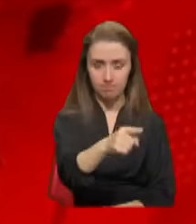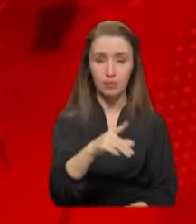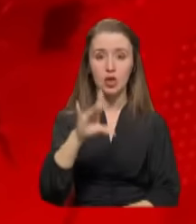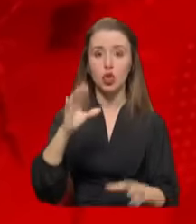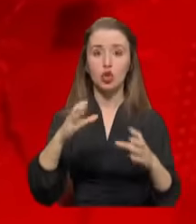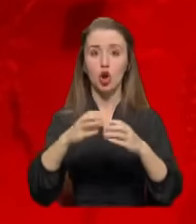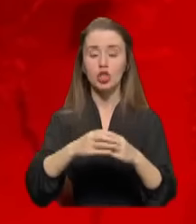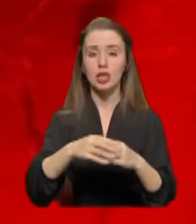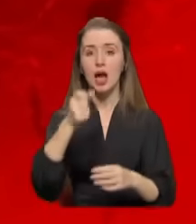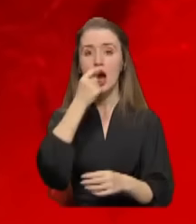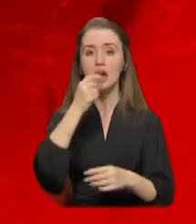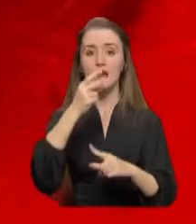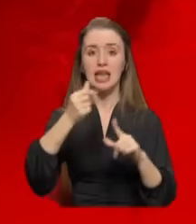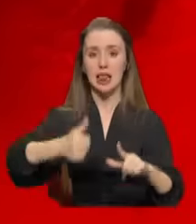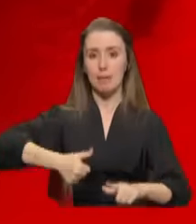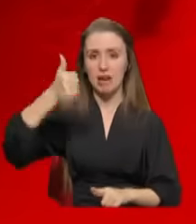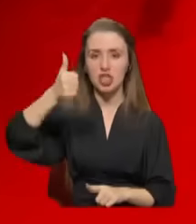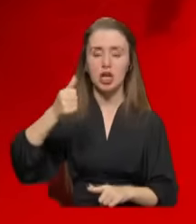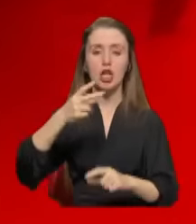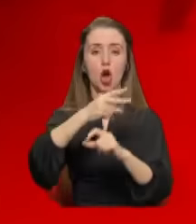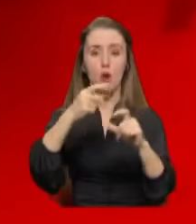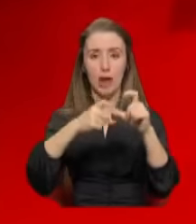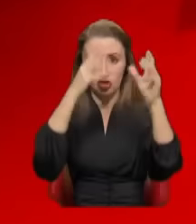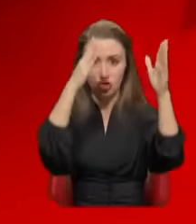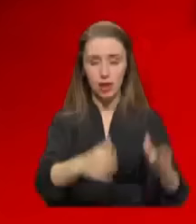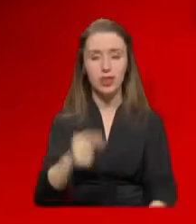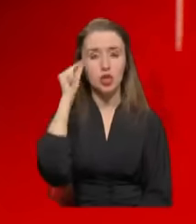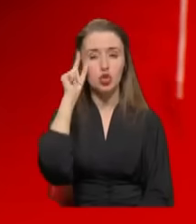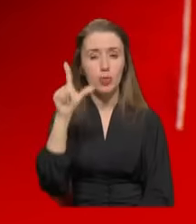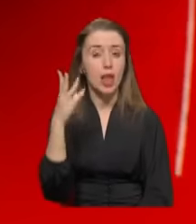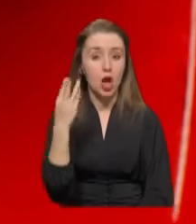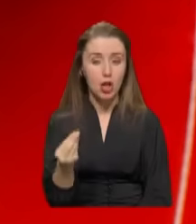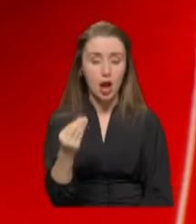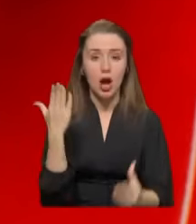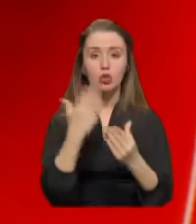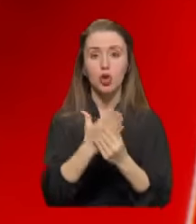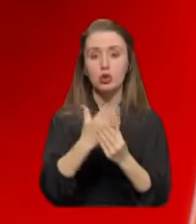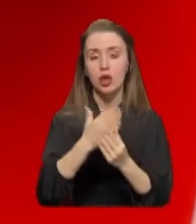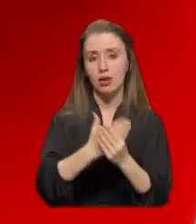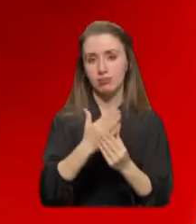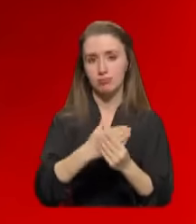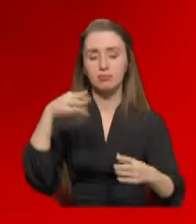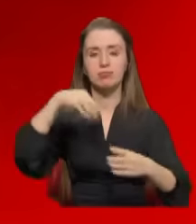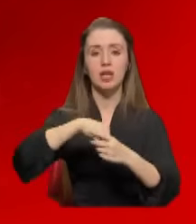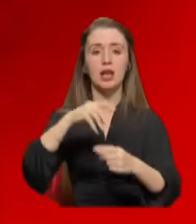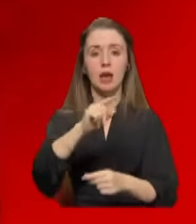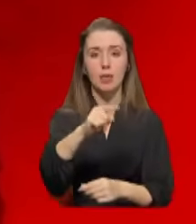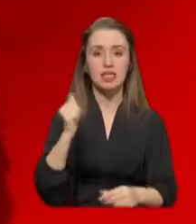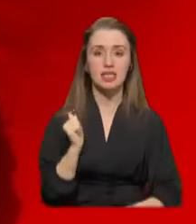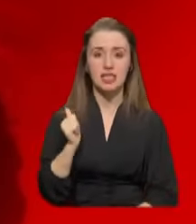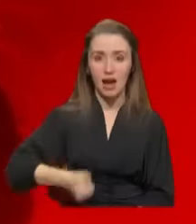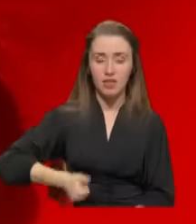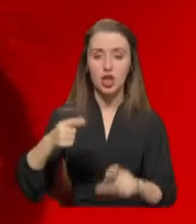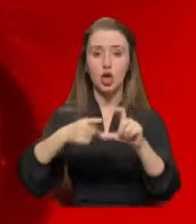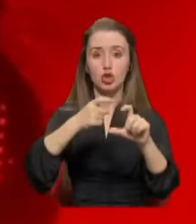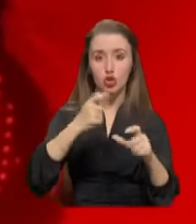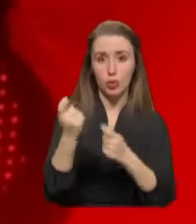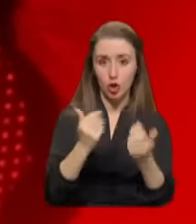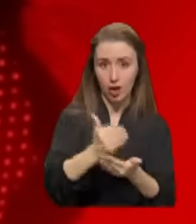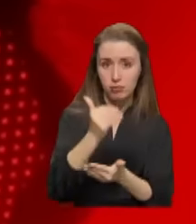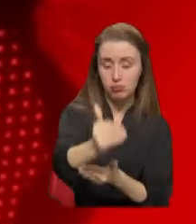Ülke Ocakları Ankara İl Başkanı Ömer Şanlı'yı şüpheli sıfatıyla dosyaya kazandıran savcının soruşturmadan